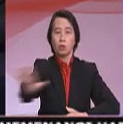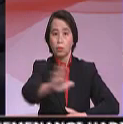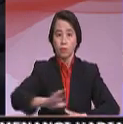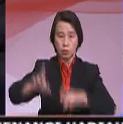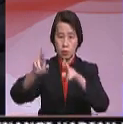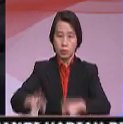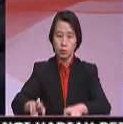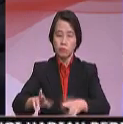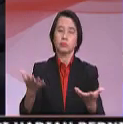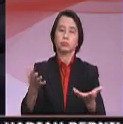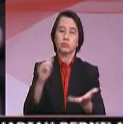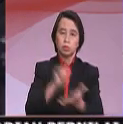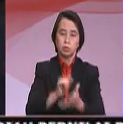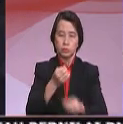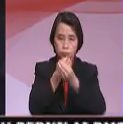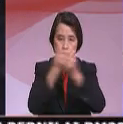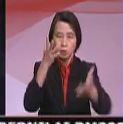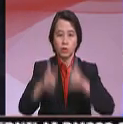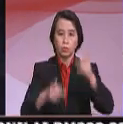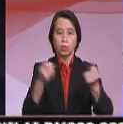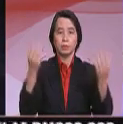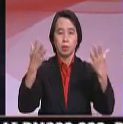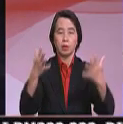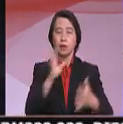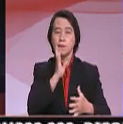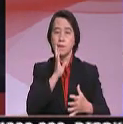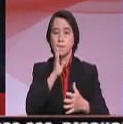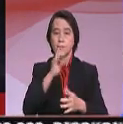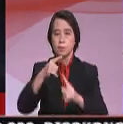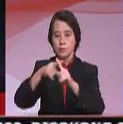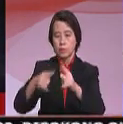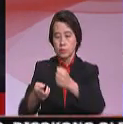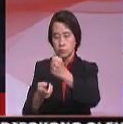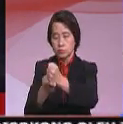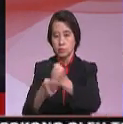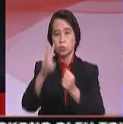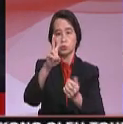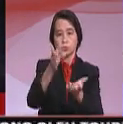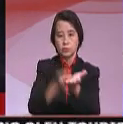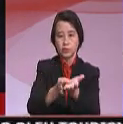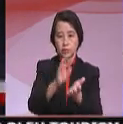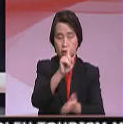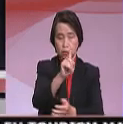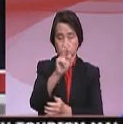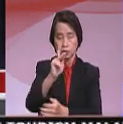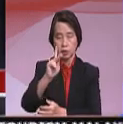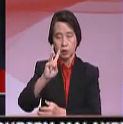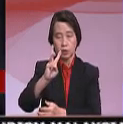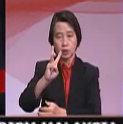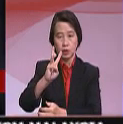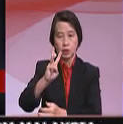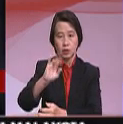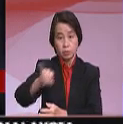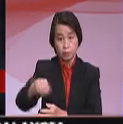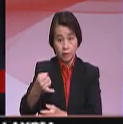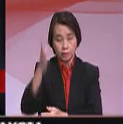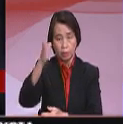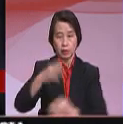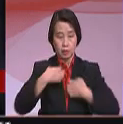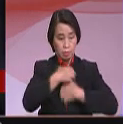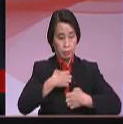Itu antara luahan orang ramai yang menyifatkan pengumuman rebat 2 sen per kilowatt jam yang akan dinikmati semua